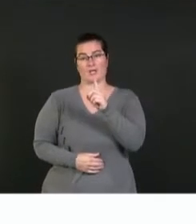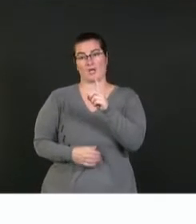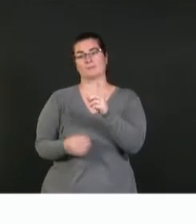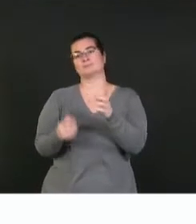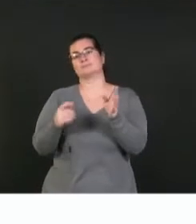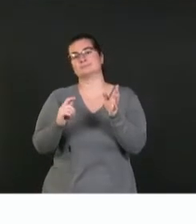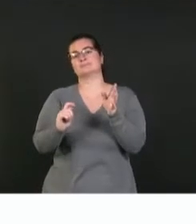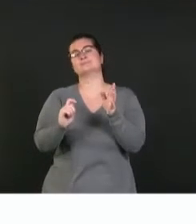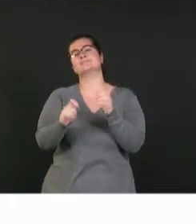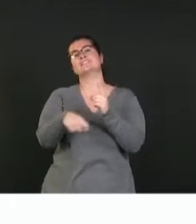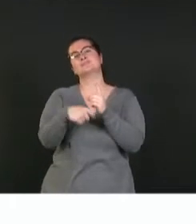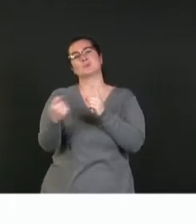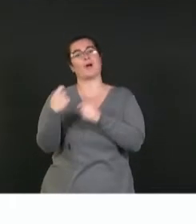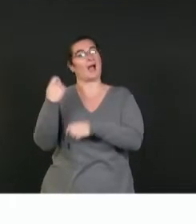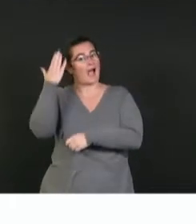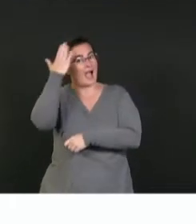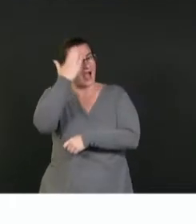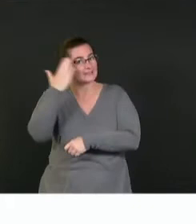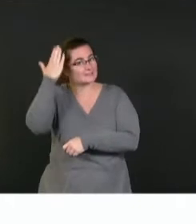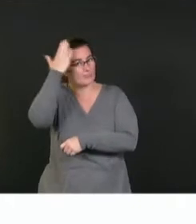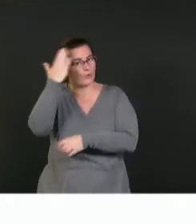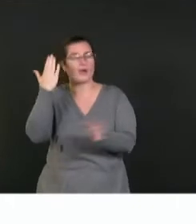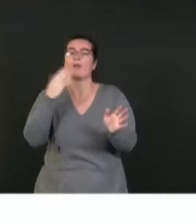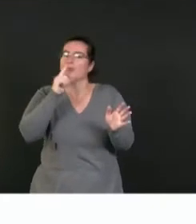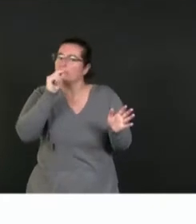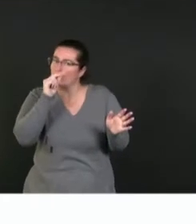l'animal, bien sûr par le poulailler, mais aussi